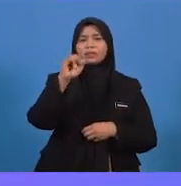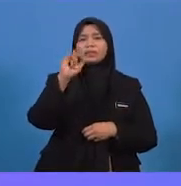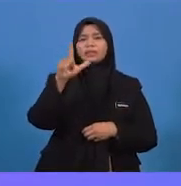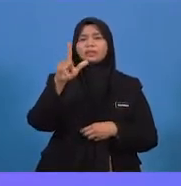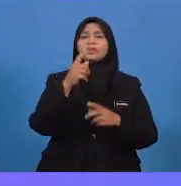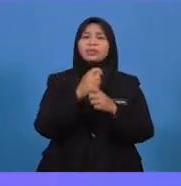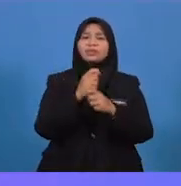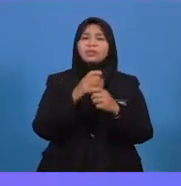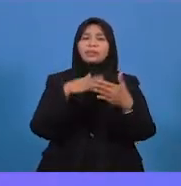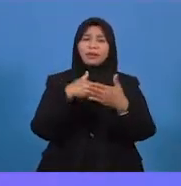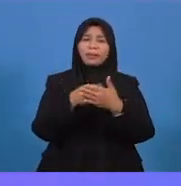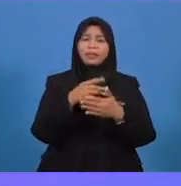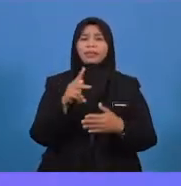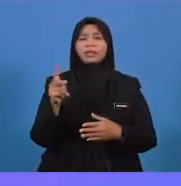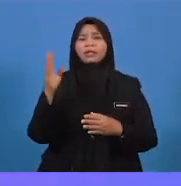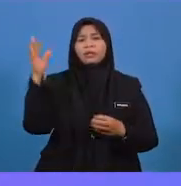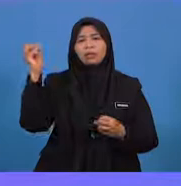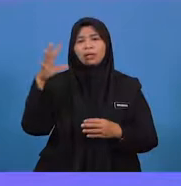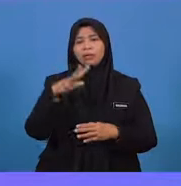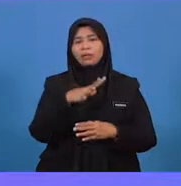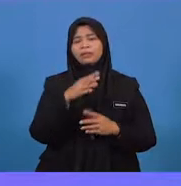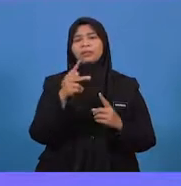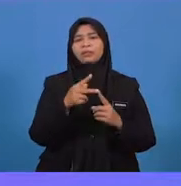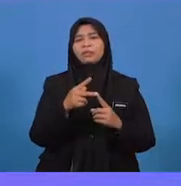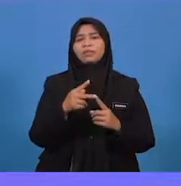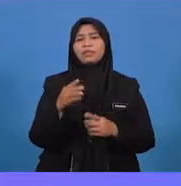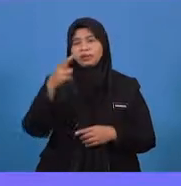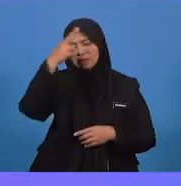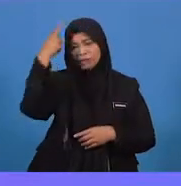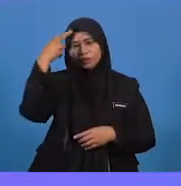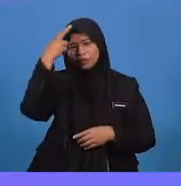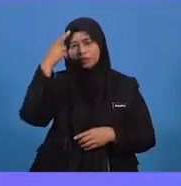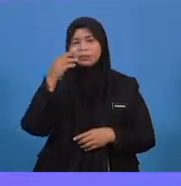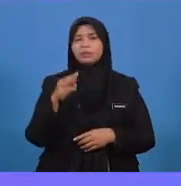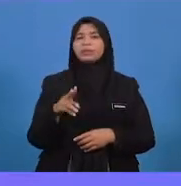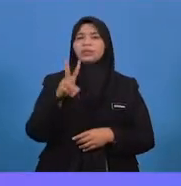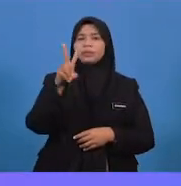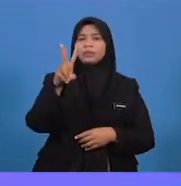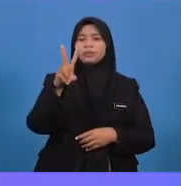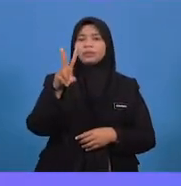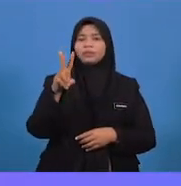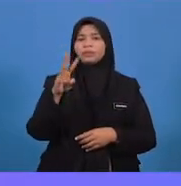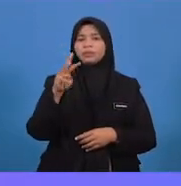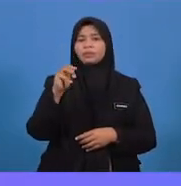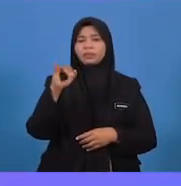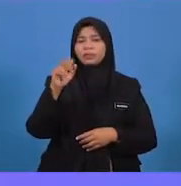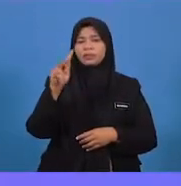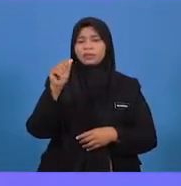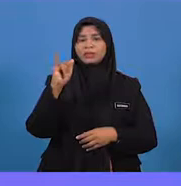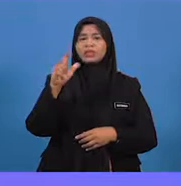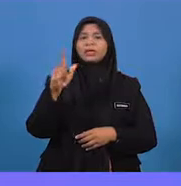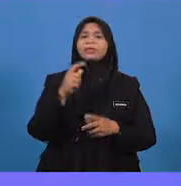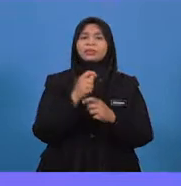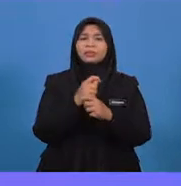ialah menyampaikan wahyu kepada para rasul. Malaikat kedua bernama Mikail